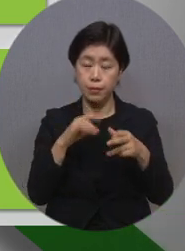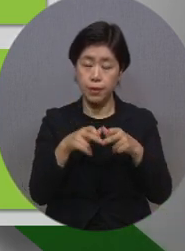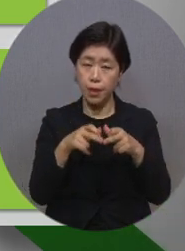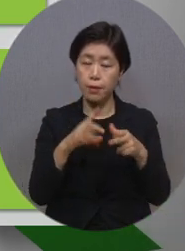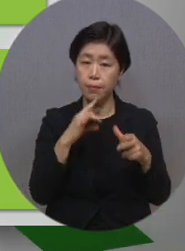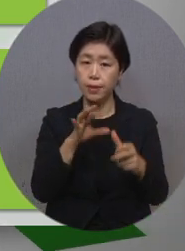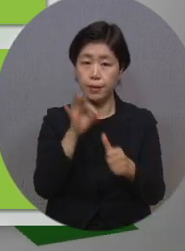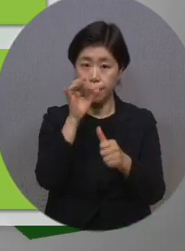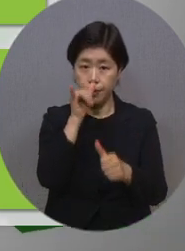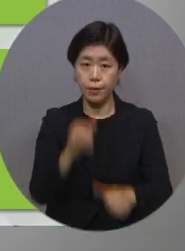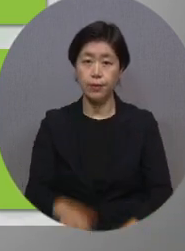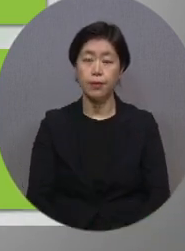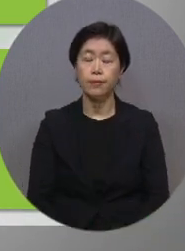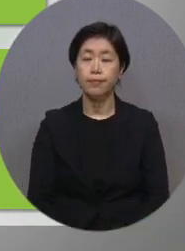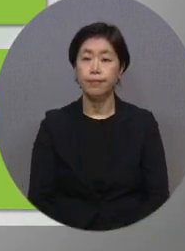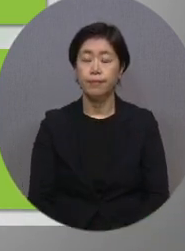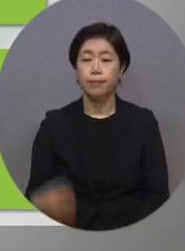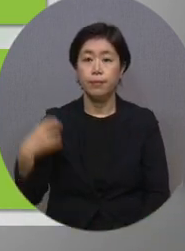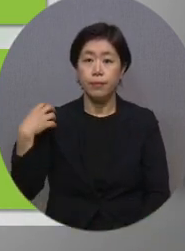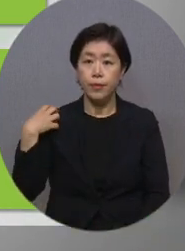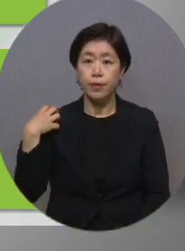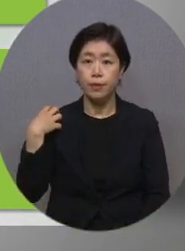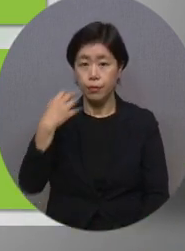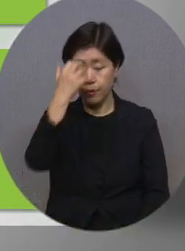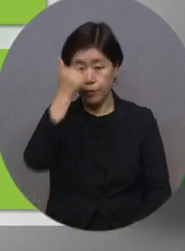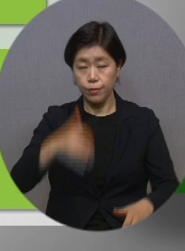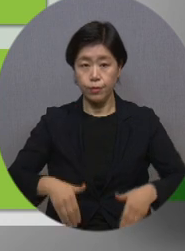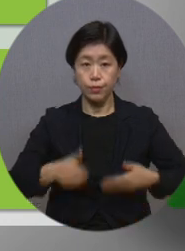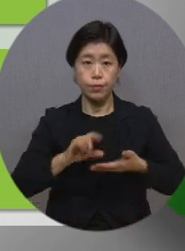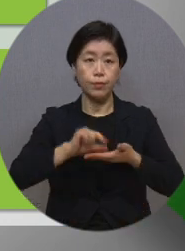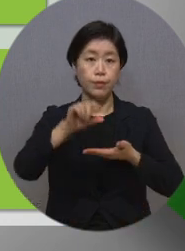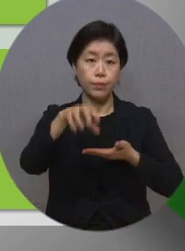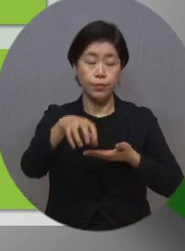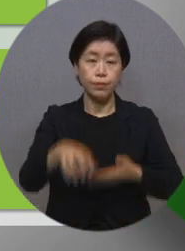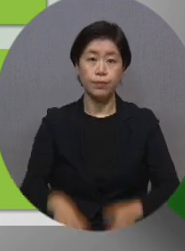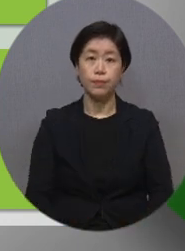채용합니다. 담당 지사는 충남지사입니다.